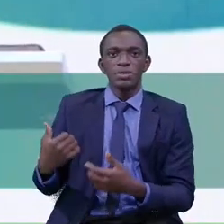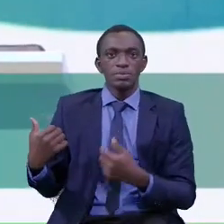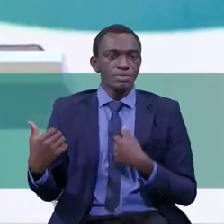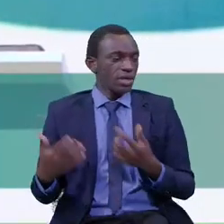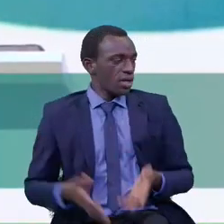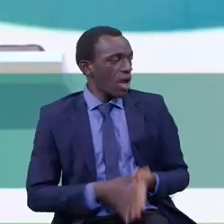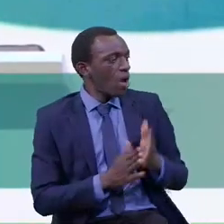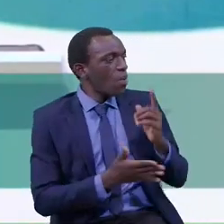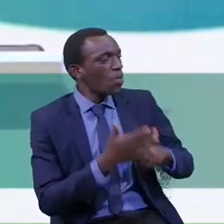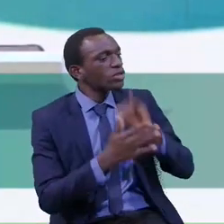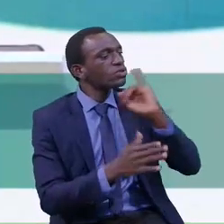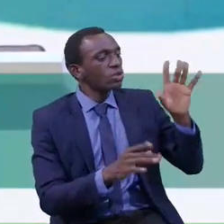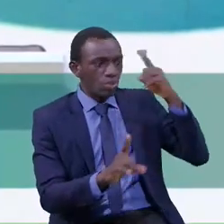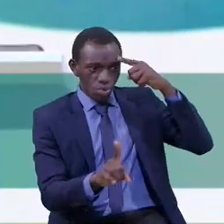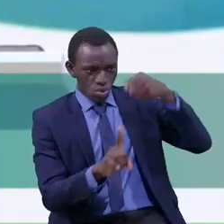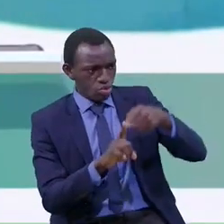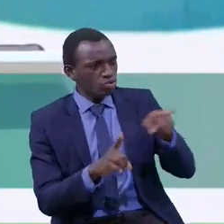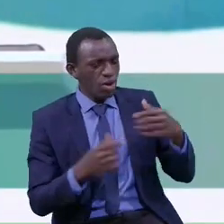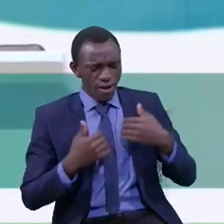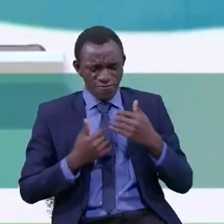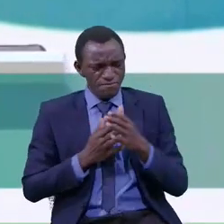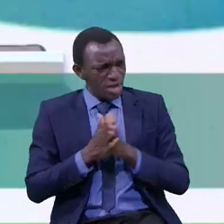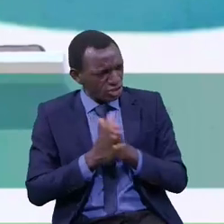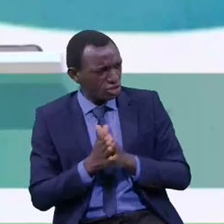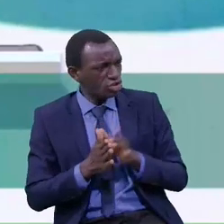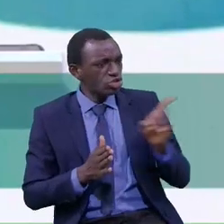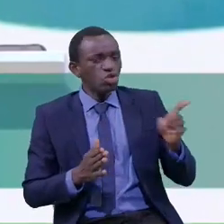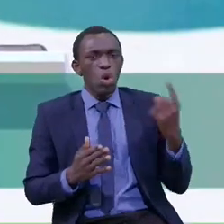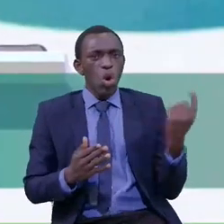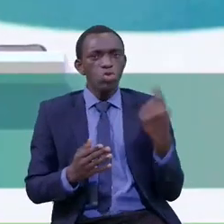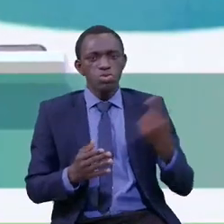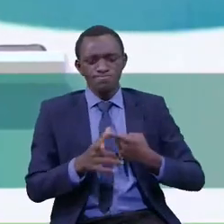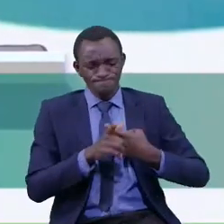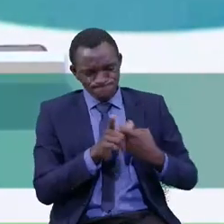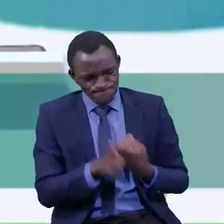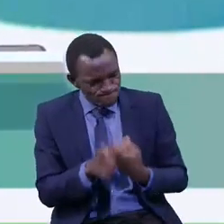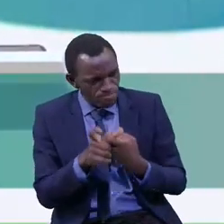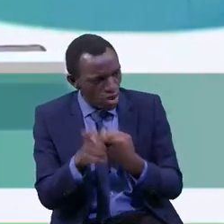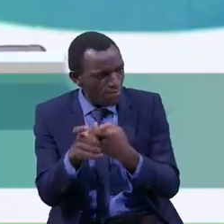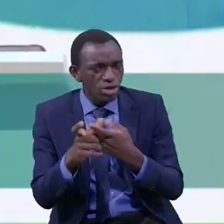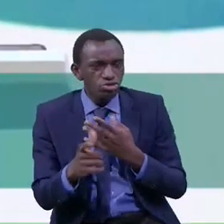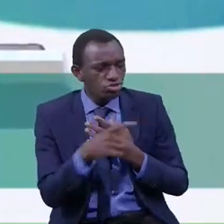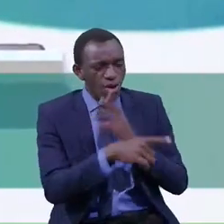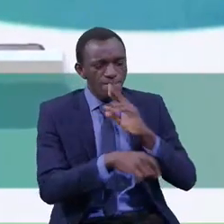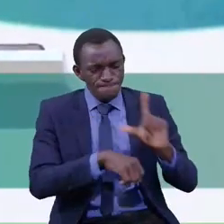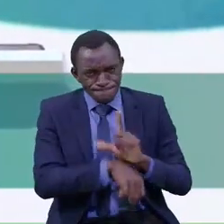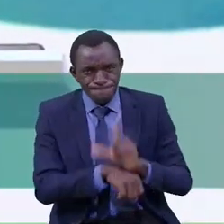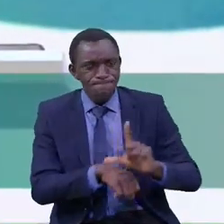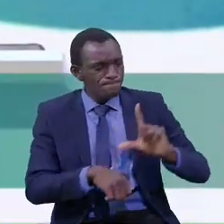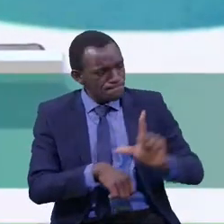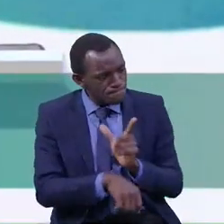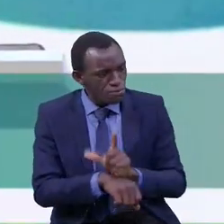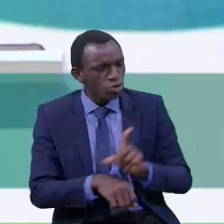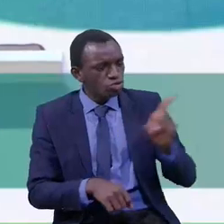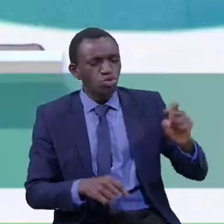vie? Tu es passionné. Et tu poursuis toujours. Et tu travailles. Et tu